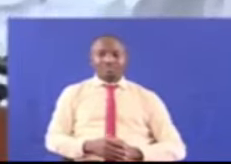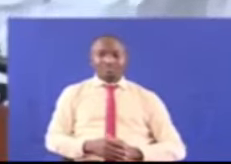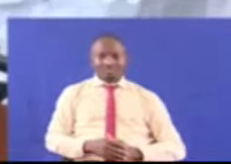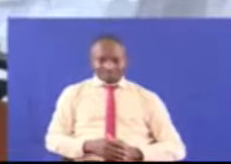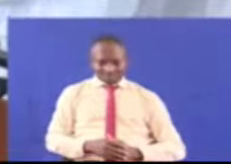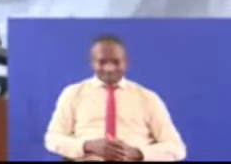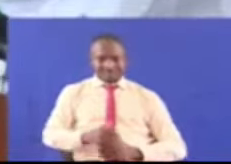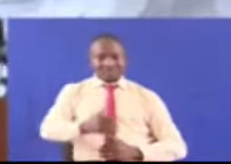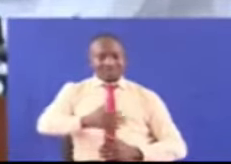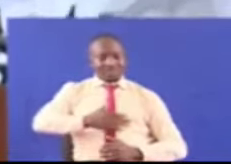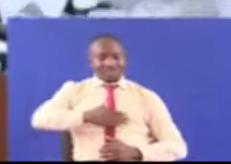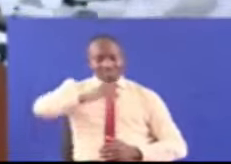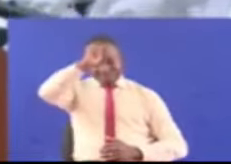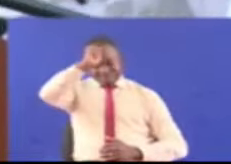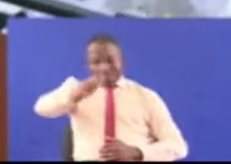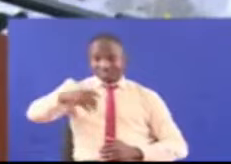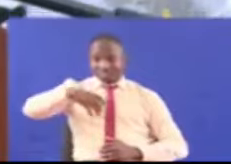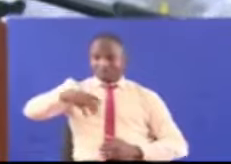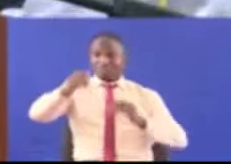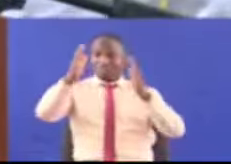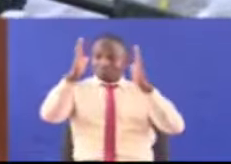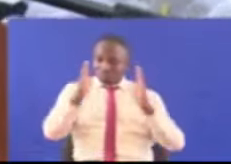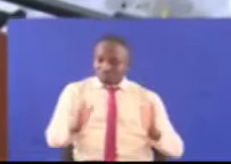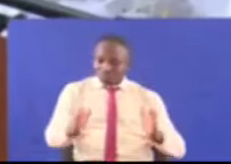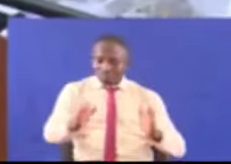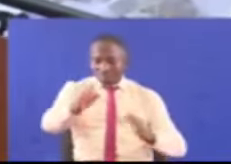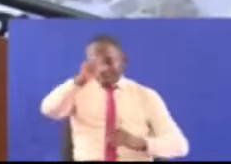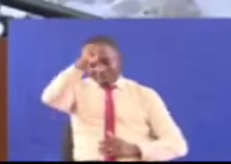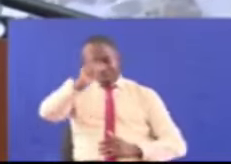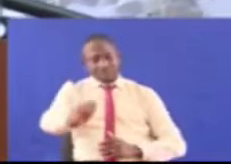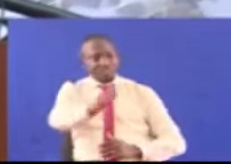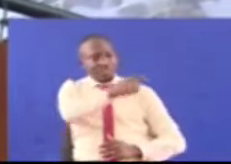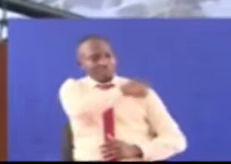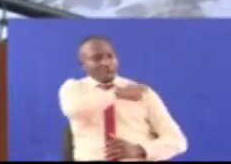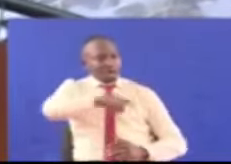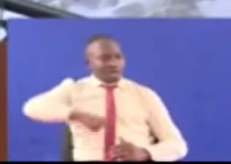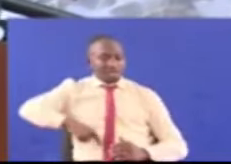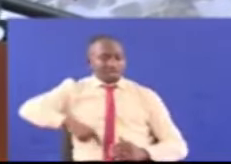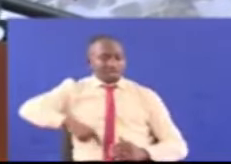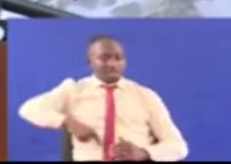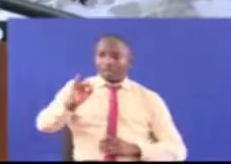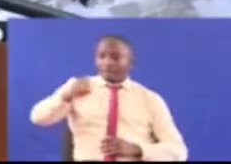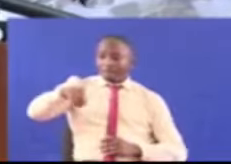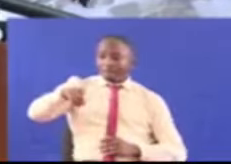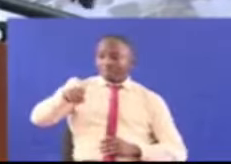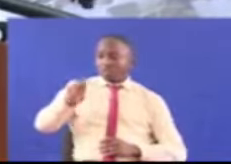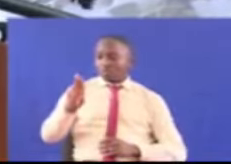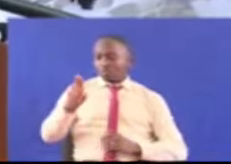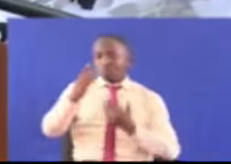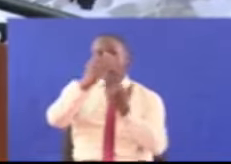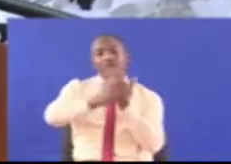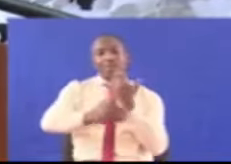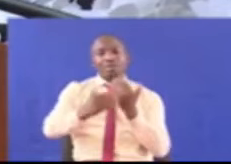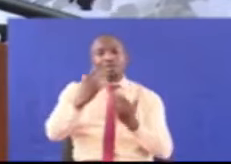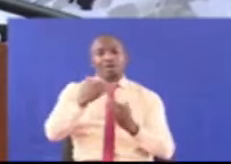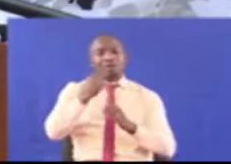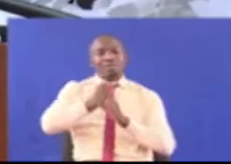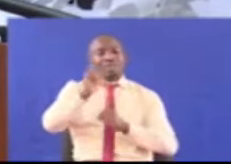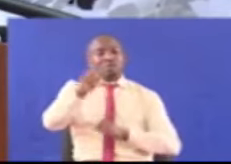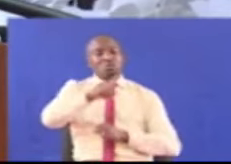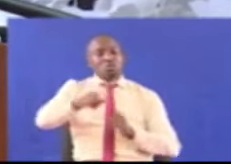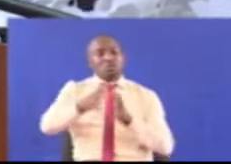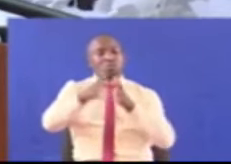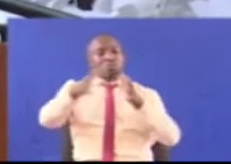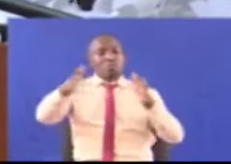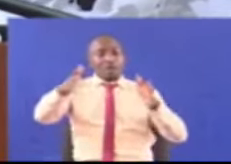Asante sana Mheshimiwa Waziri Mkuu na Mheshimiwa Rais wa IPU. Nilitaka kufanya kosa kubwa sana. Jina lako